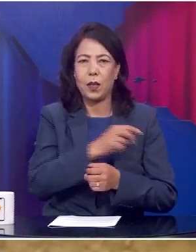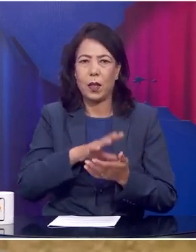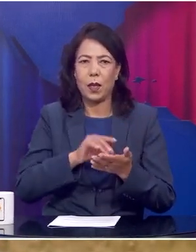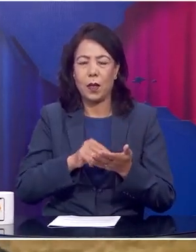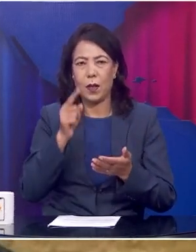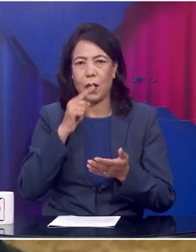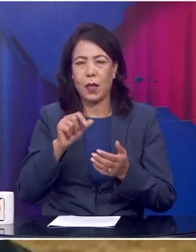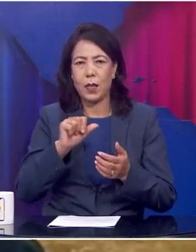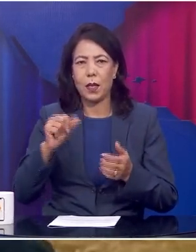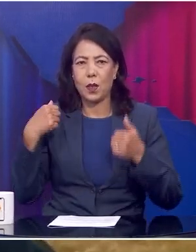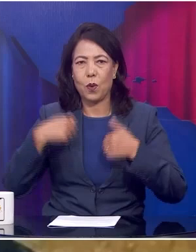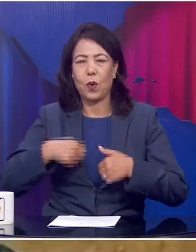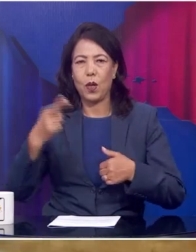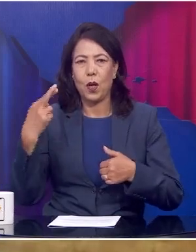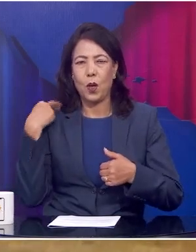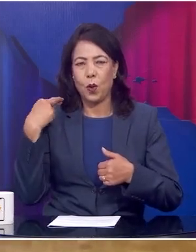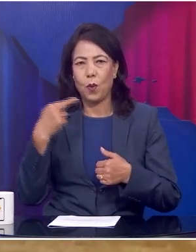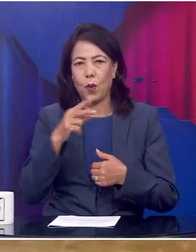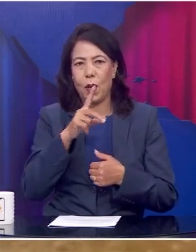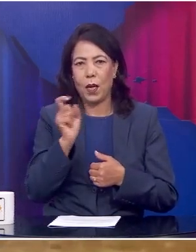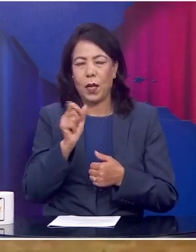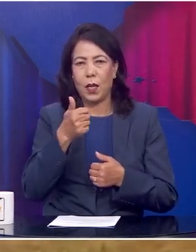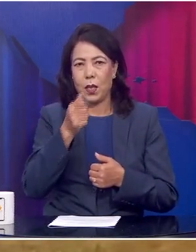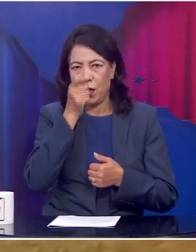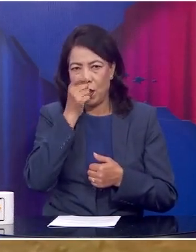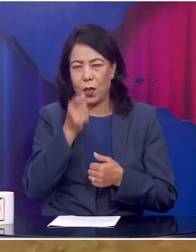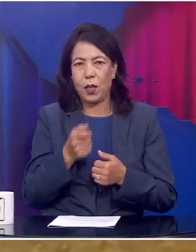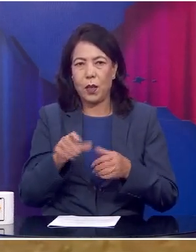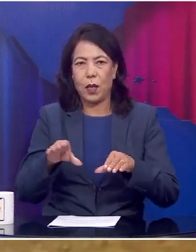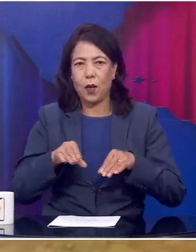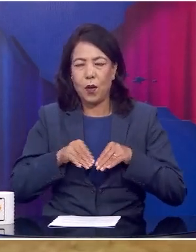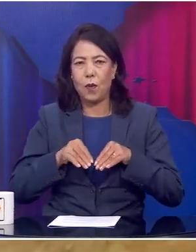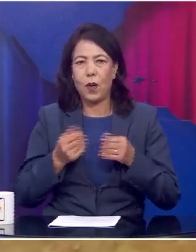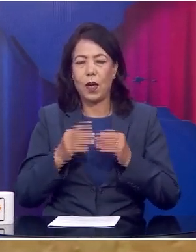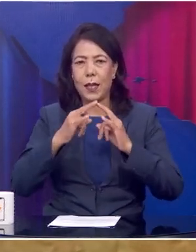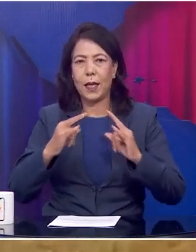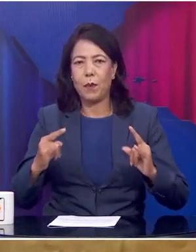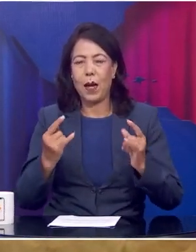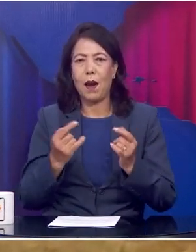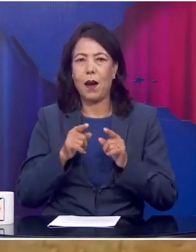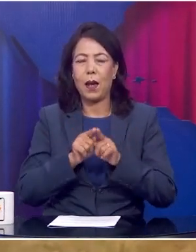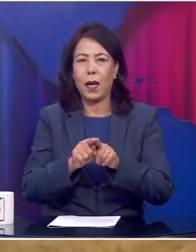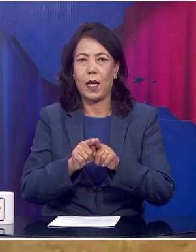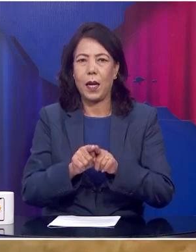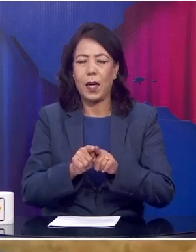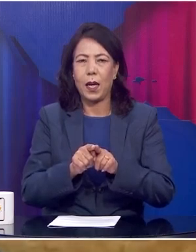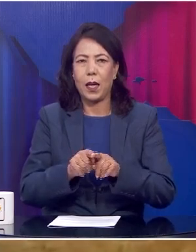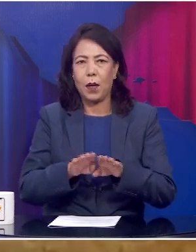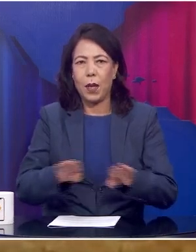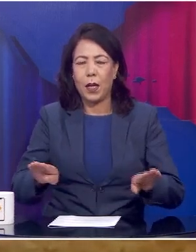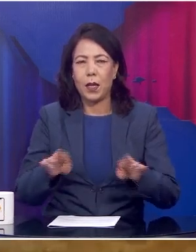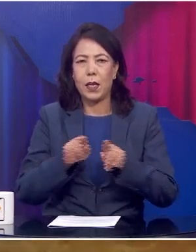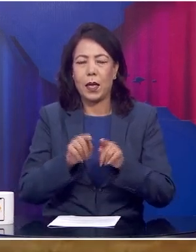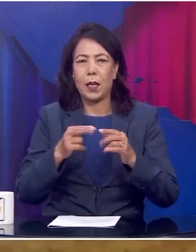नै जाजरकोट र रुकुमका लागि 600 थान कम्बल, 600 थान त्रिपाल लगायतका म्याट्रेक्स